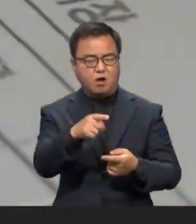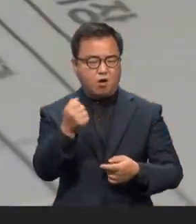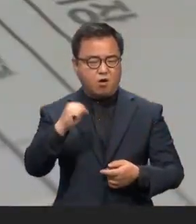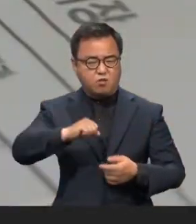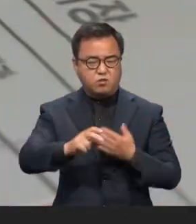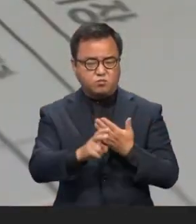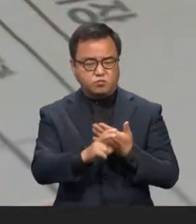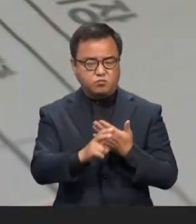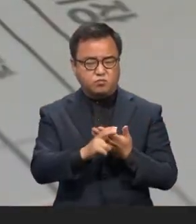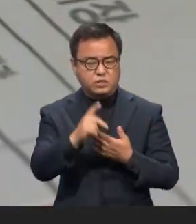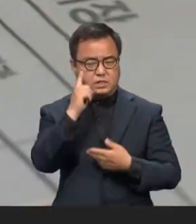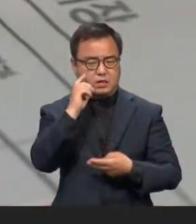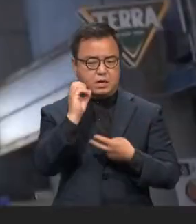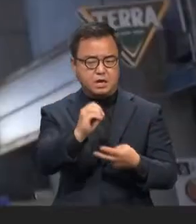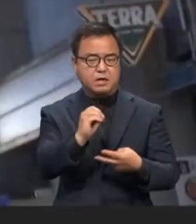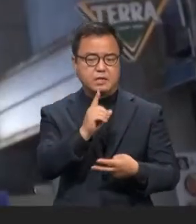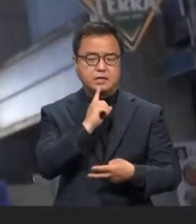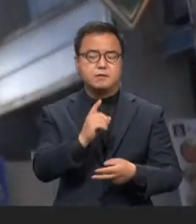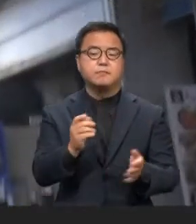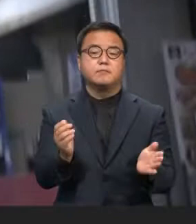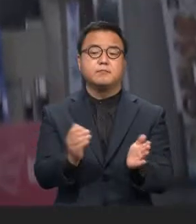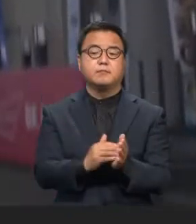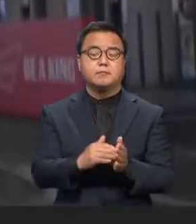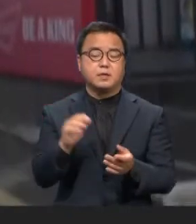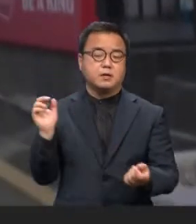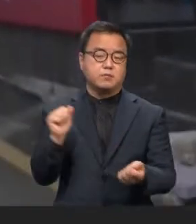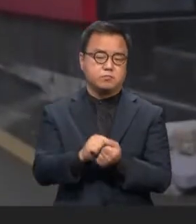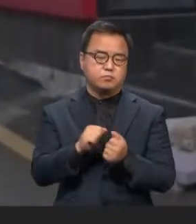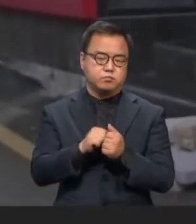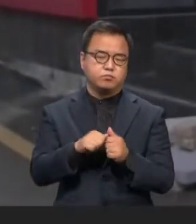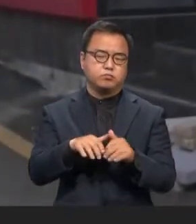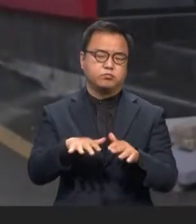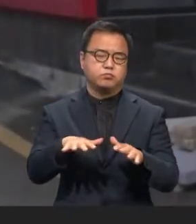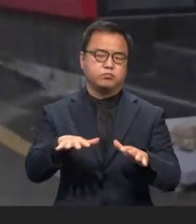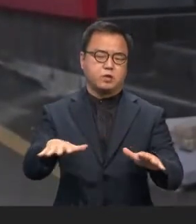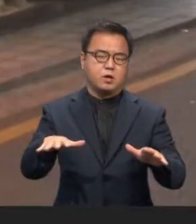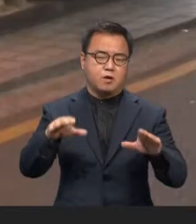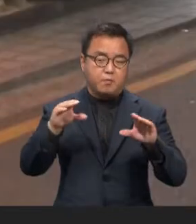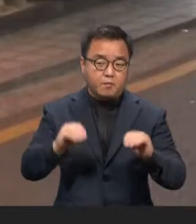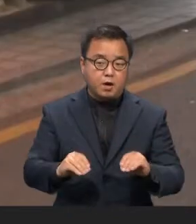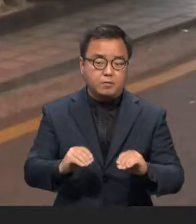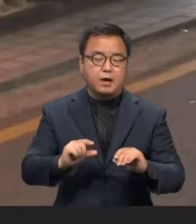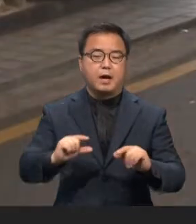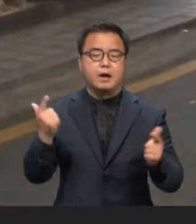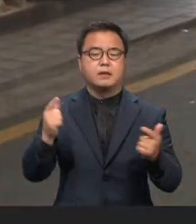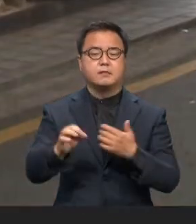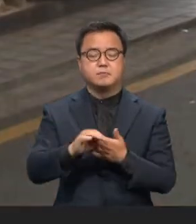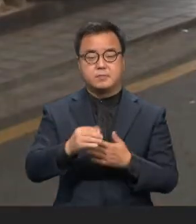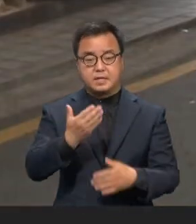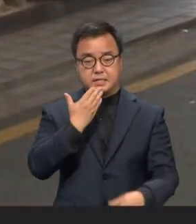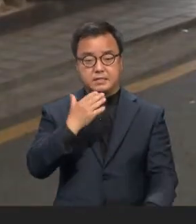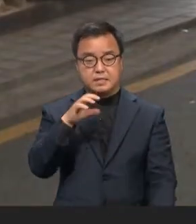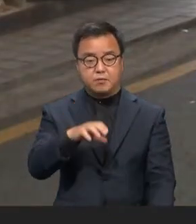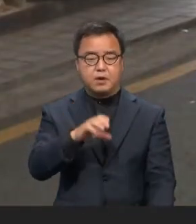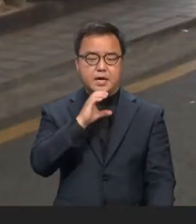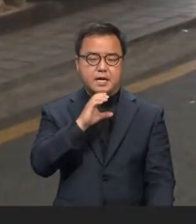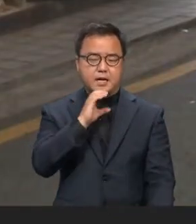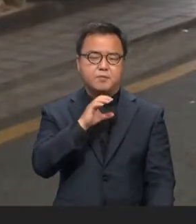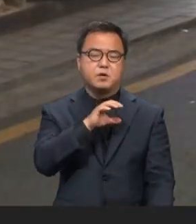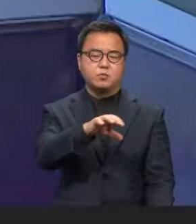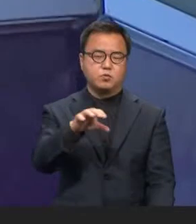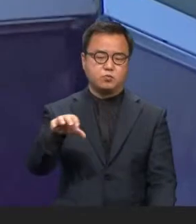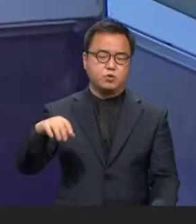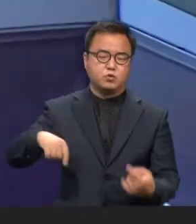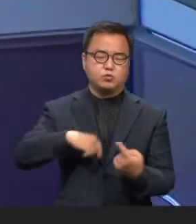대응할 예정입니다 정부는 확산 3가 꺾이지 않을 경우 식당과 카페 와 같은 다중 이용 시설에 대한 운영